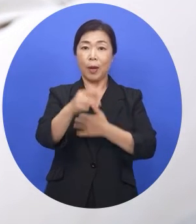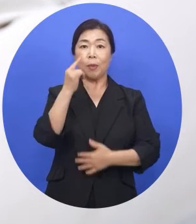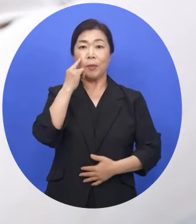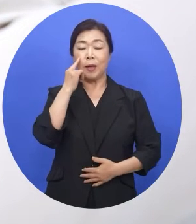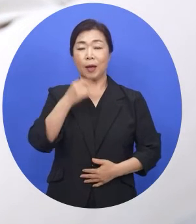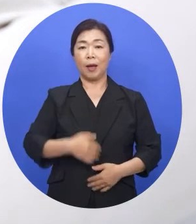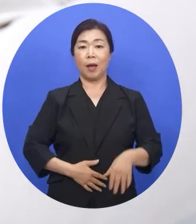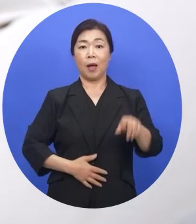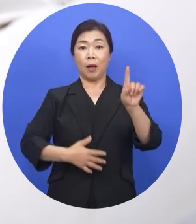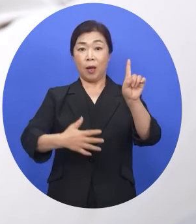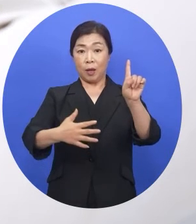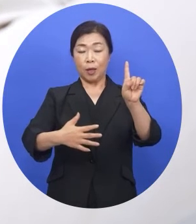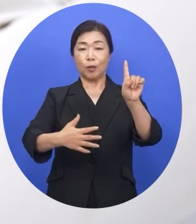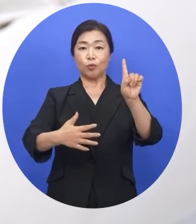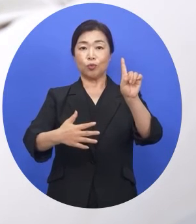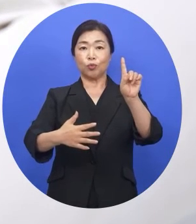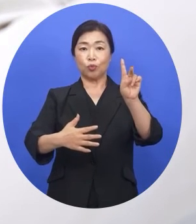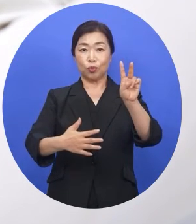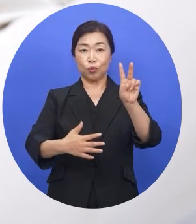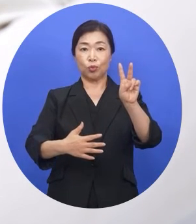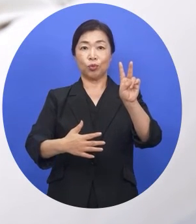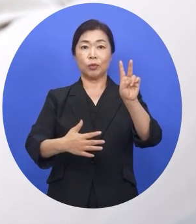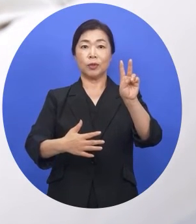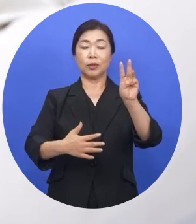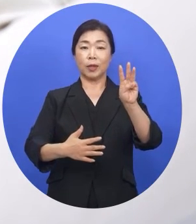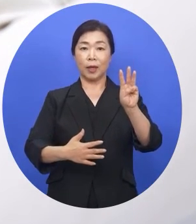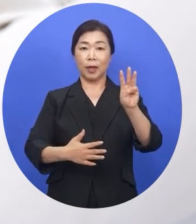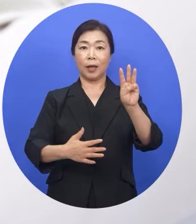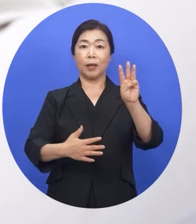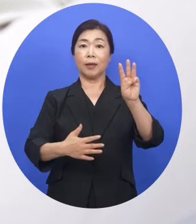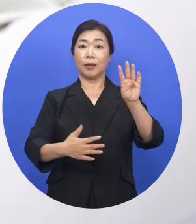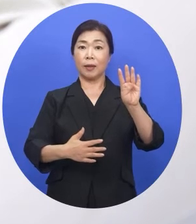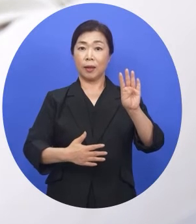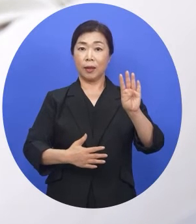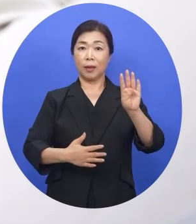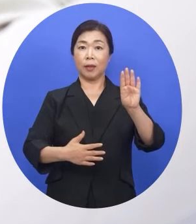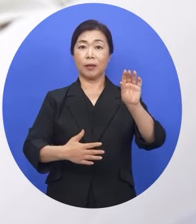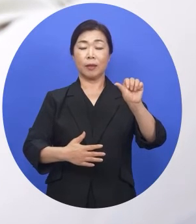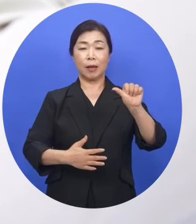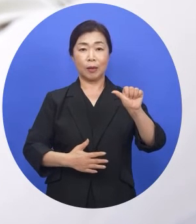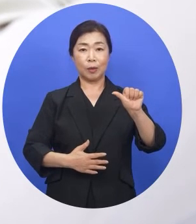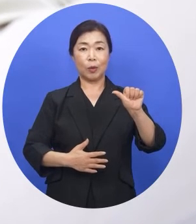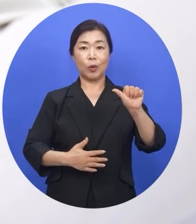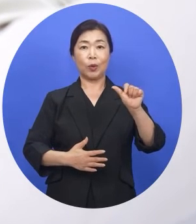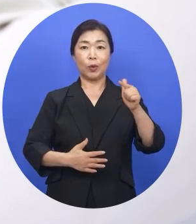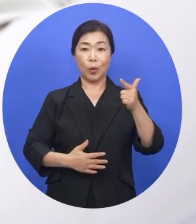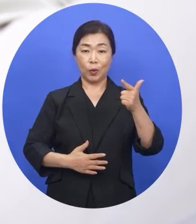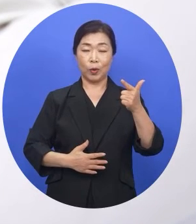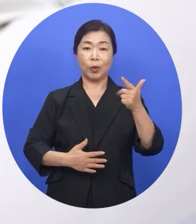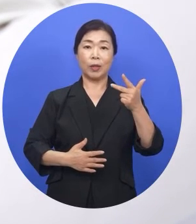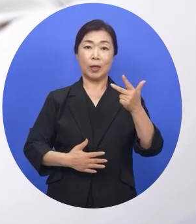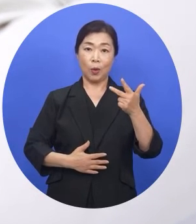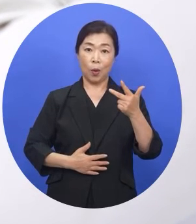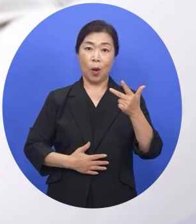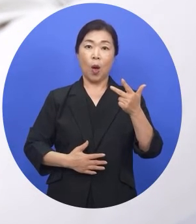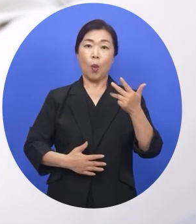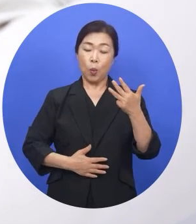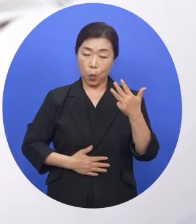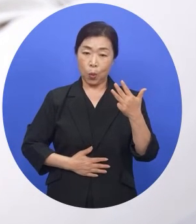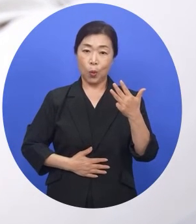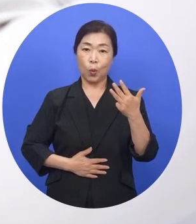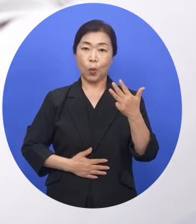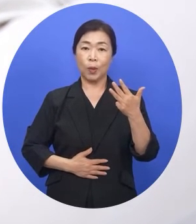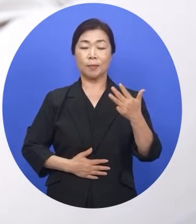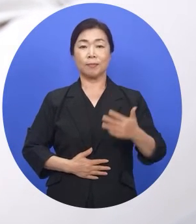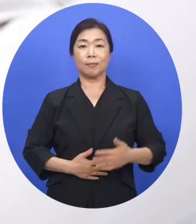내쉽니다. 하나, 둘, 셋, 넷, 다섯, 여섯,